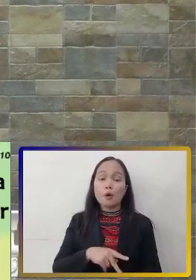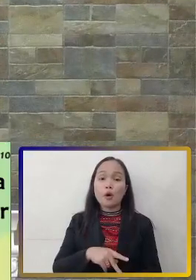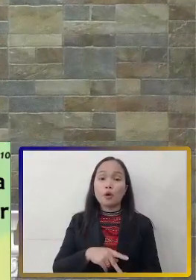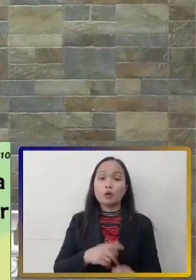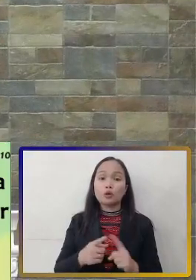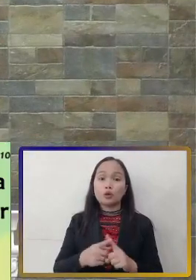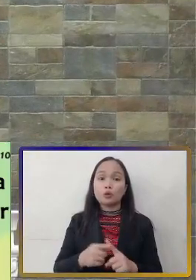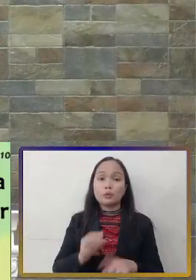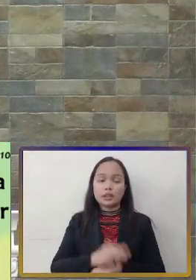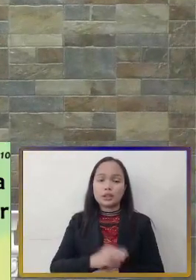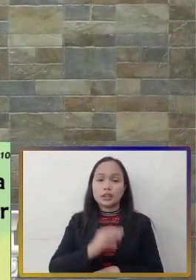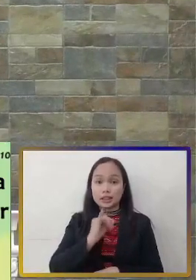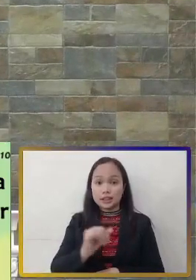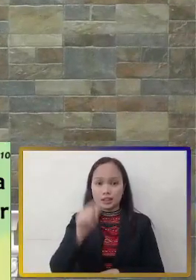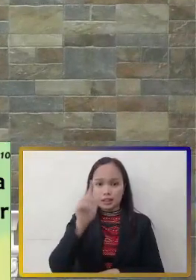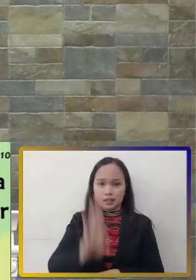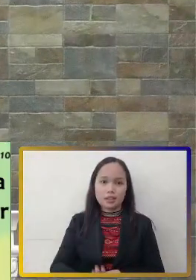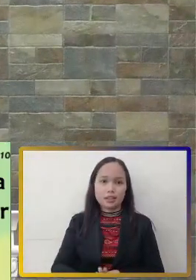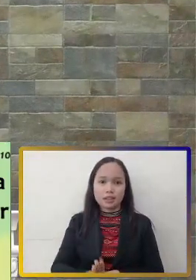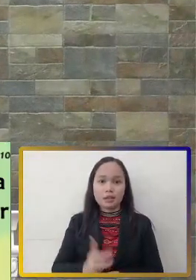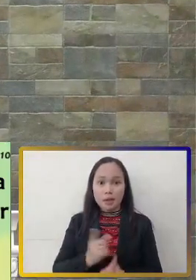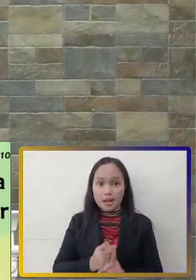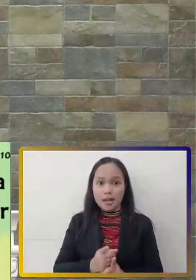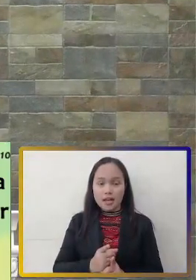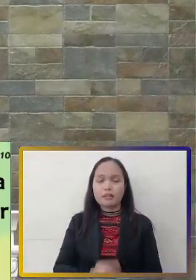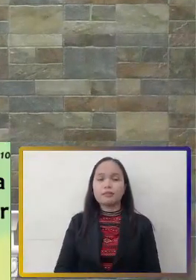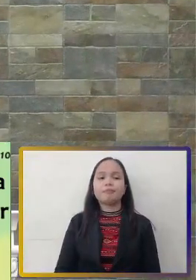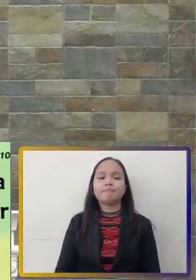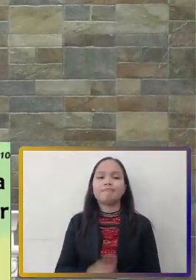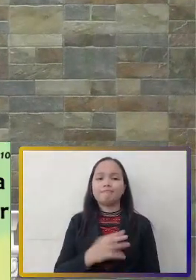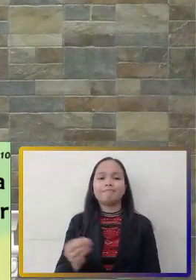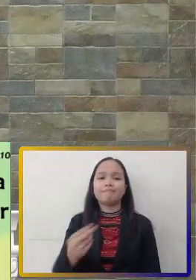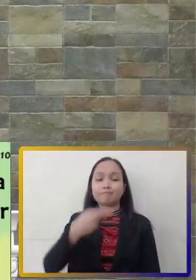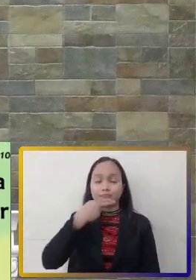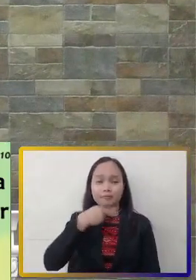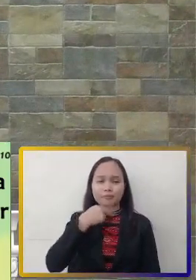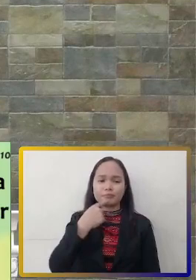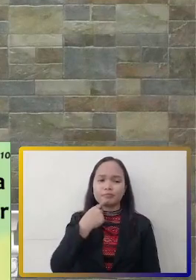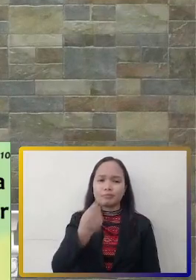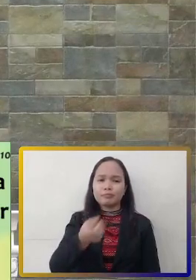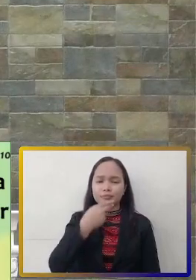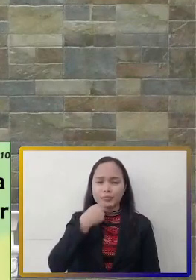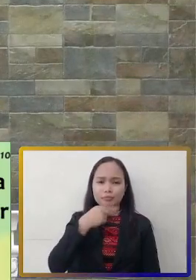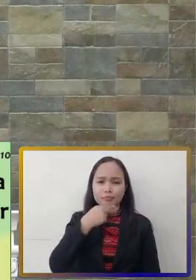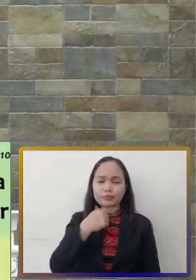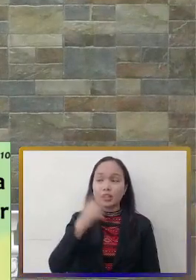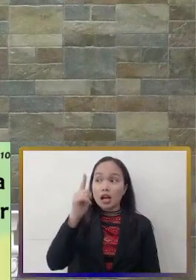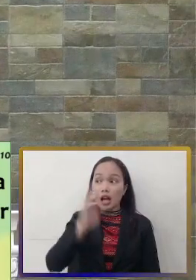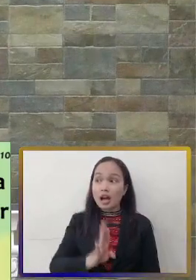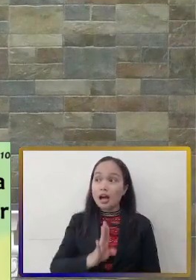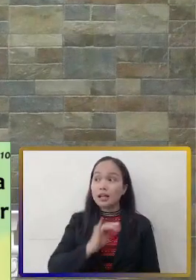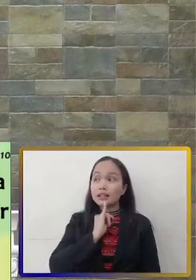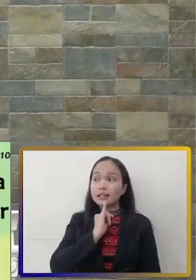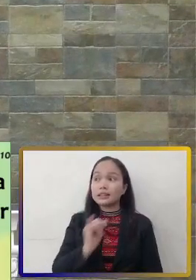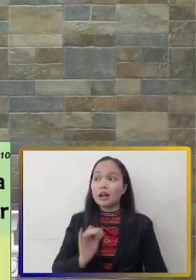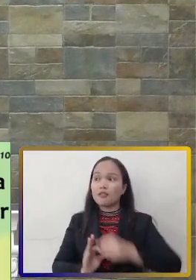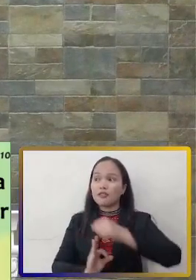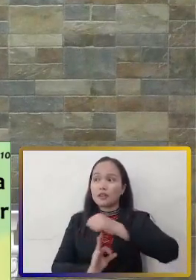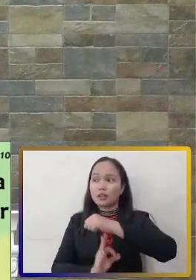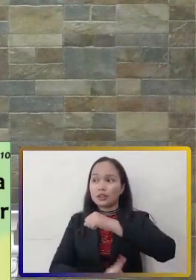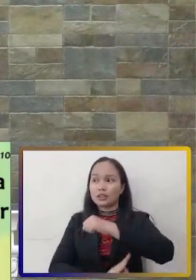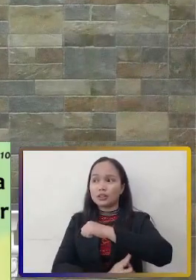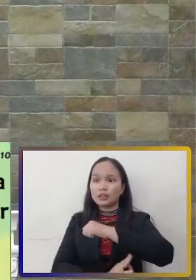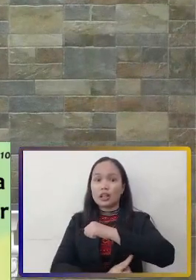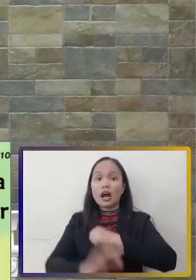kundi ang Diyos. All right? In the book of Hebrews, the Bible says, God is the foundation. He is